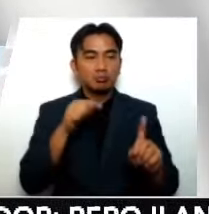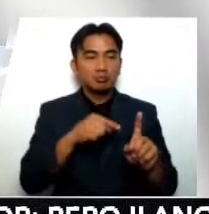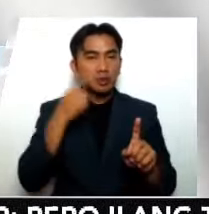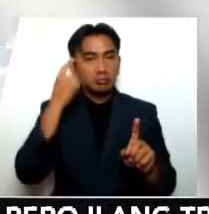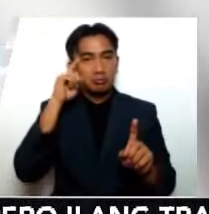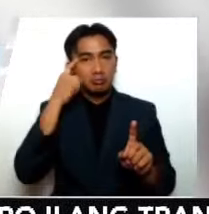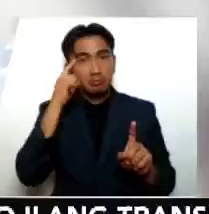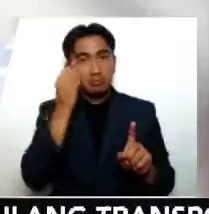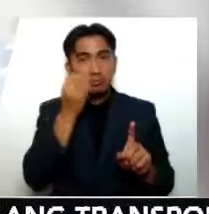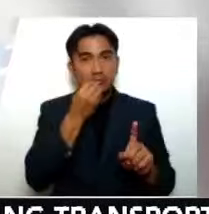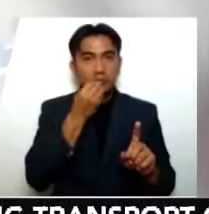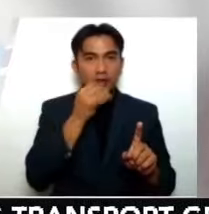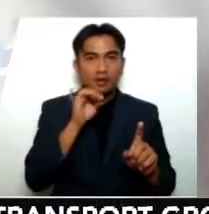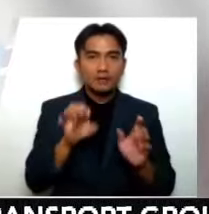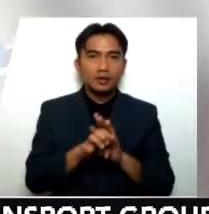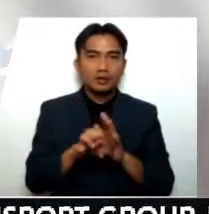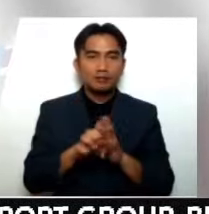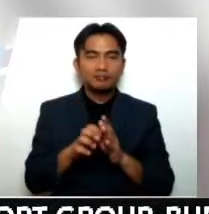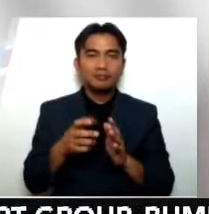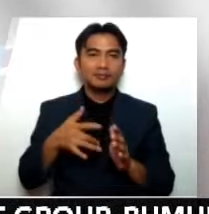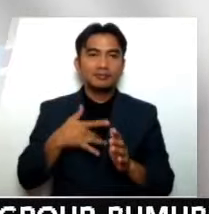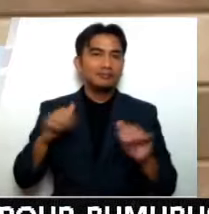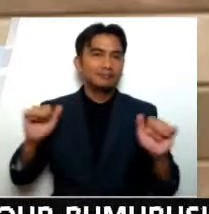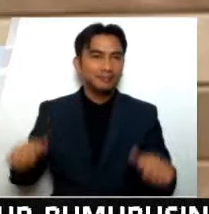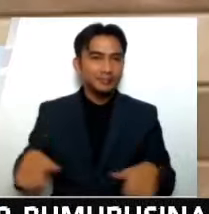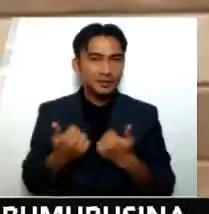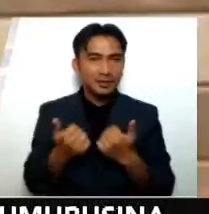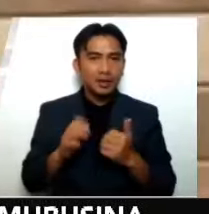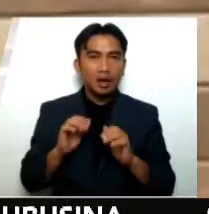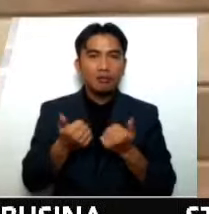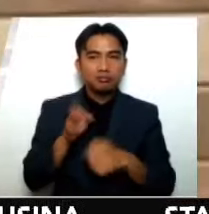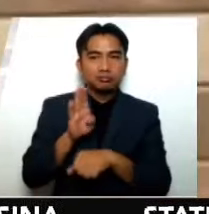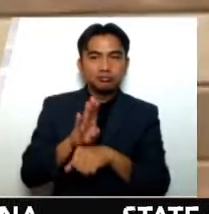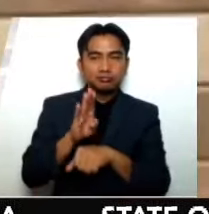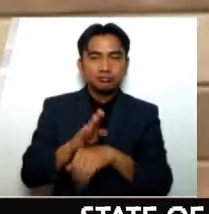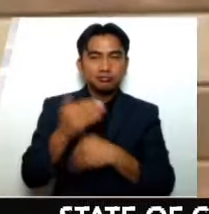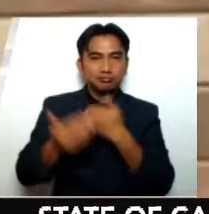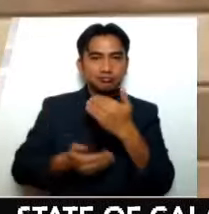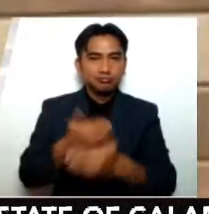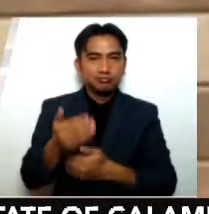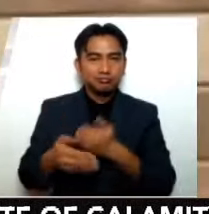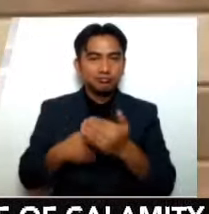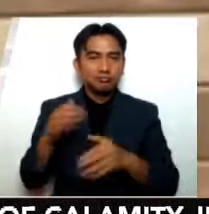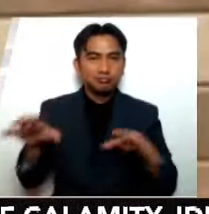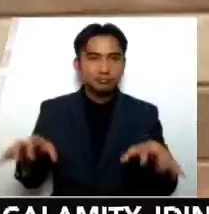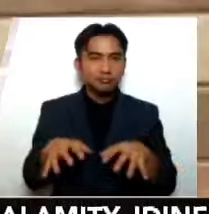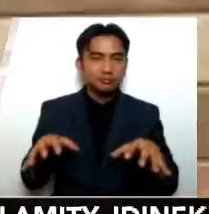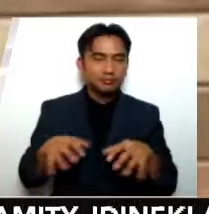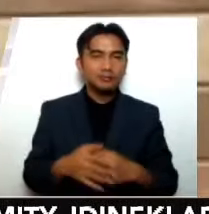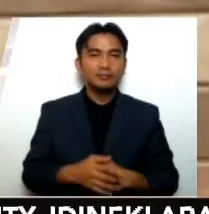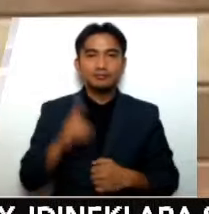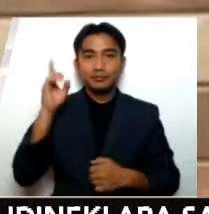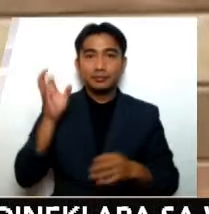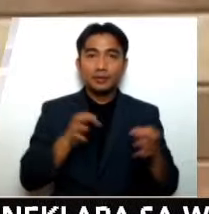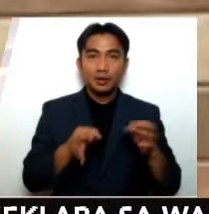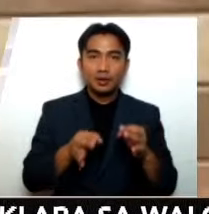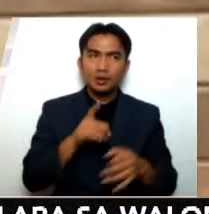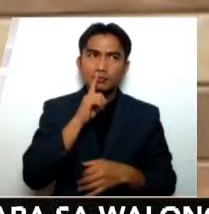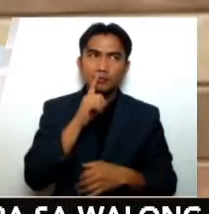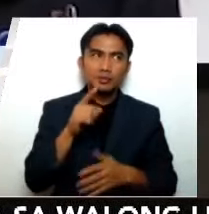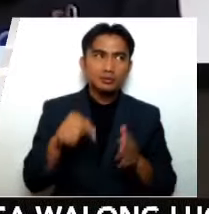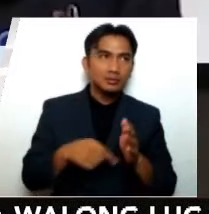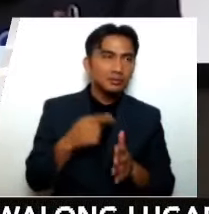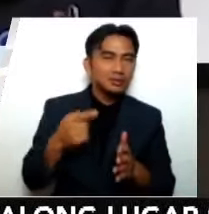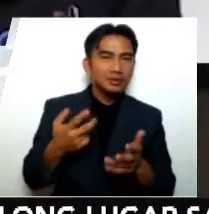kapag na-challenge sa pagpapatakbo sa negosyo. Kahit pa paano, di ba, parang nababawasan yung stress na napifeel